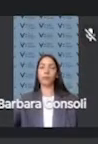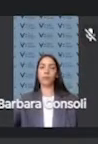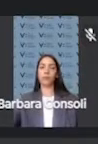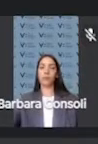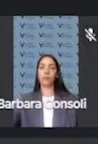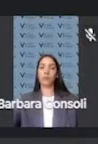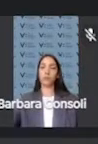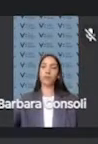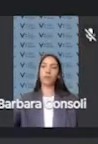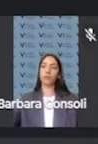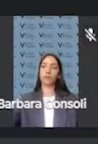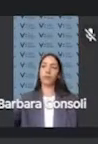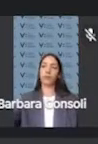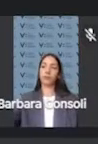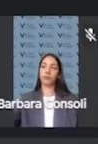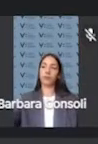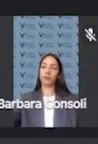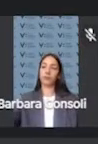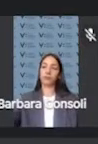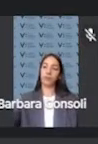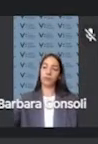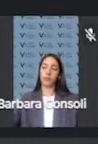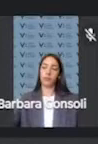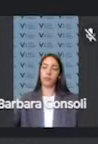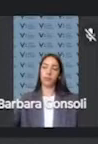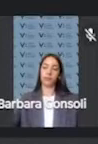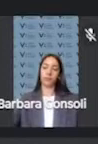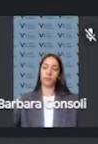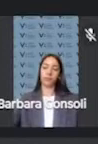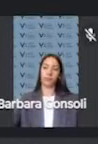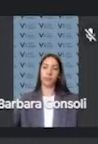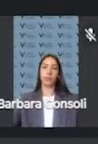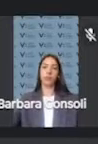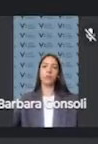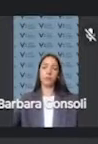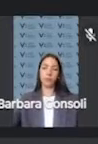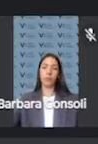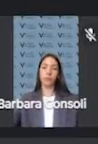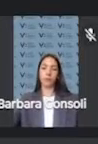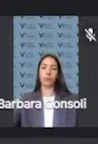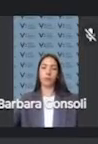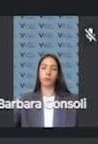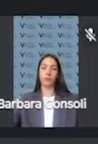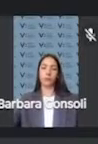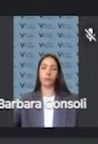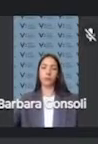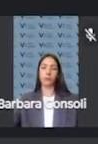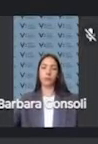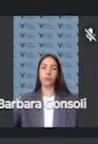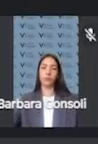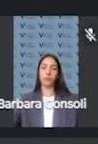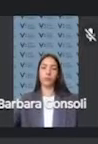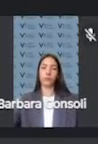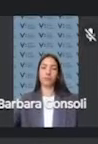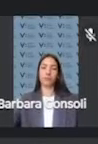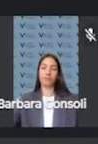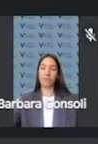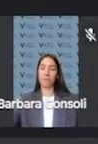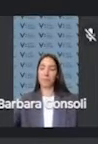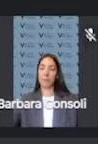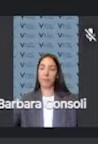e quindi già è strutturato appunto in quel